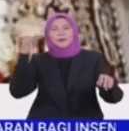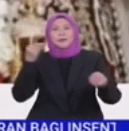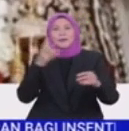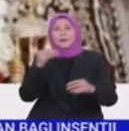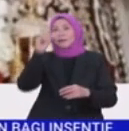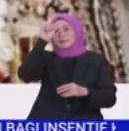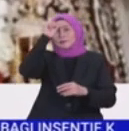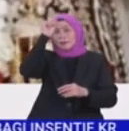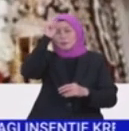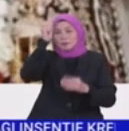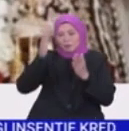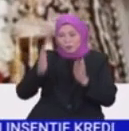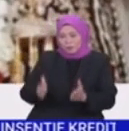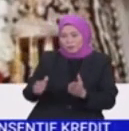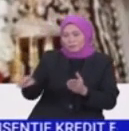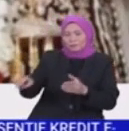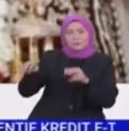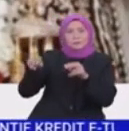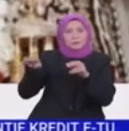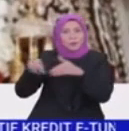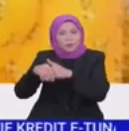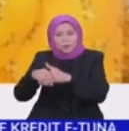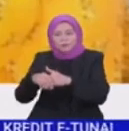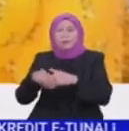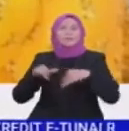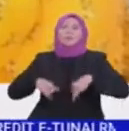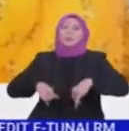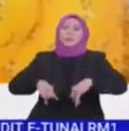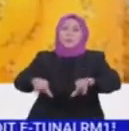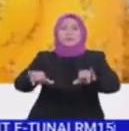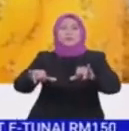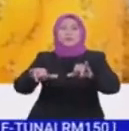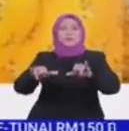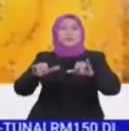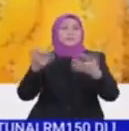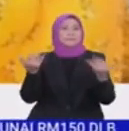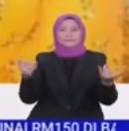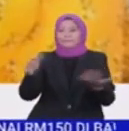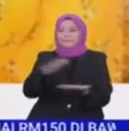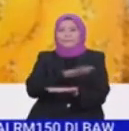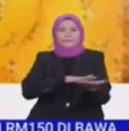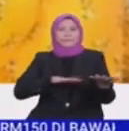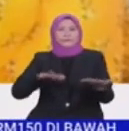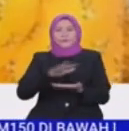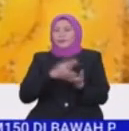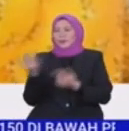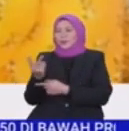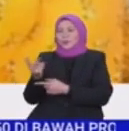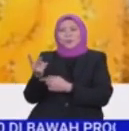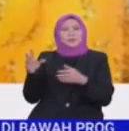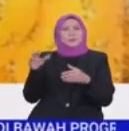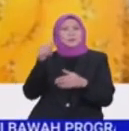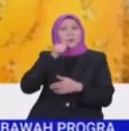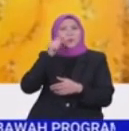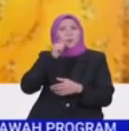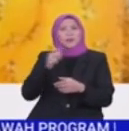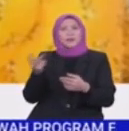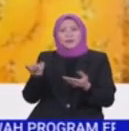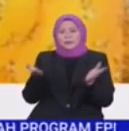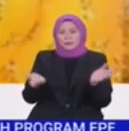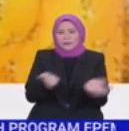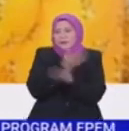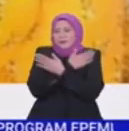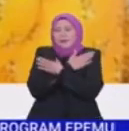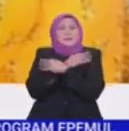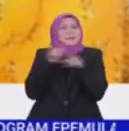yang bertanggungjawab menikahkan pasangan itu bertindak meneruskan majlis. Lebih mengeruhkan keadaan, kedua-dua pengantin perempuan memakai pakaian dan selendang